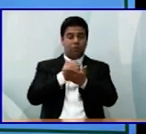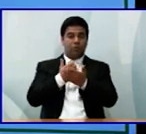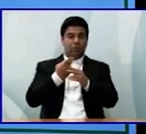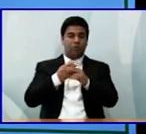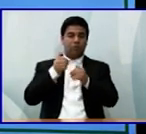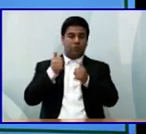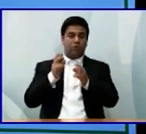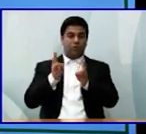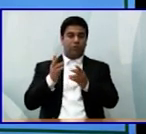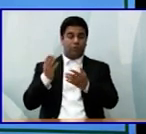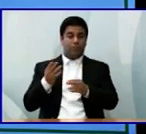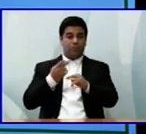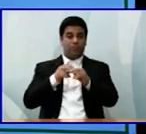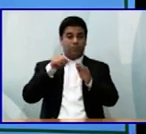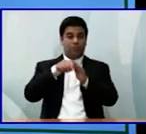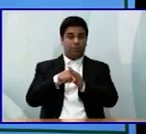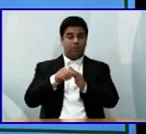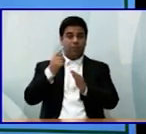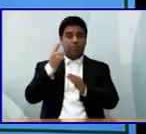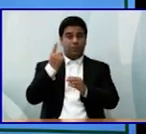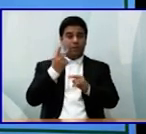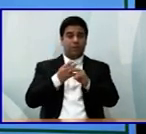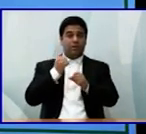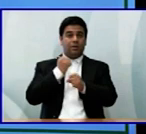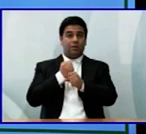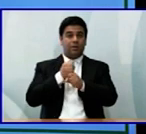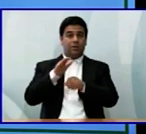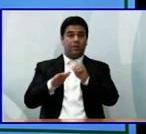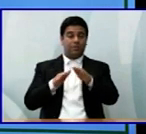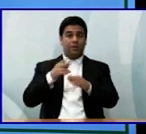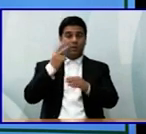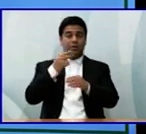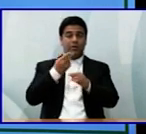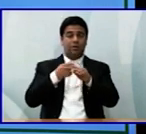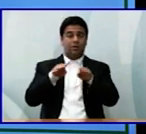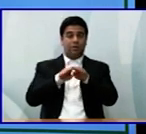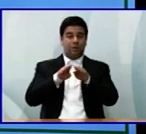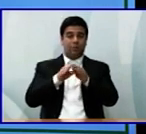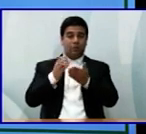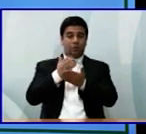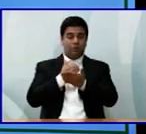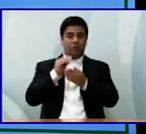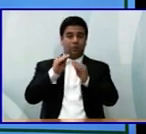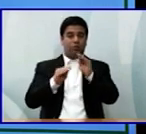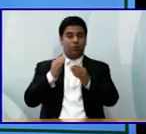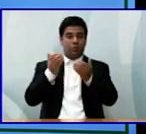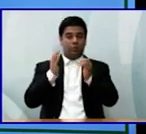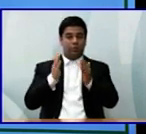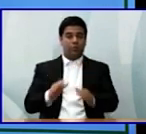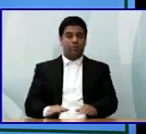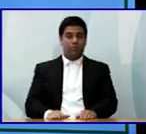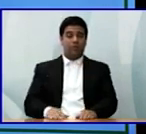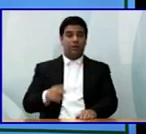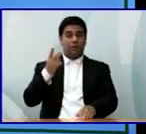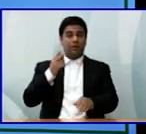ma'qulroq. Demak, birinchi qiladigan qadamimiz ikkita tenglama to'plamini tuzib oldik.